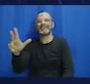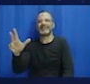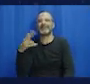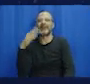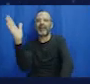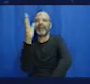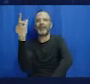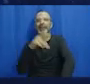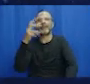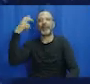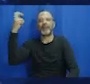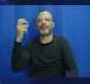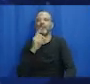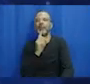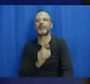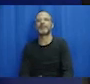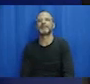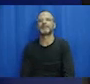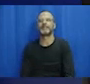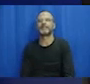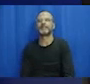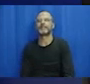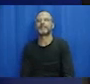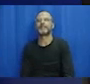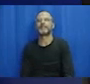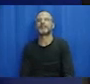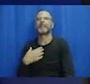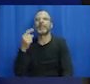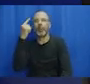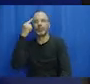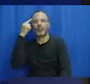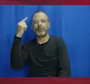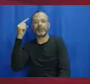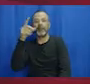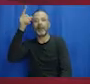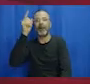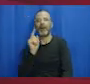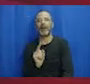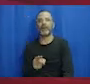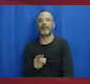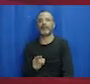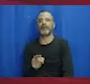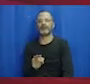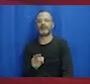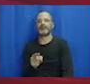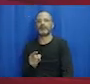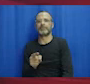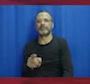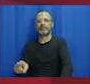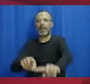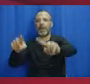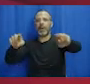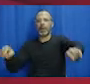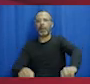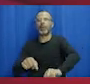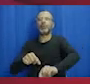الدولة تجاه الأقلية العربية. أنا حسب رأيي أنا حسب رأيي يعني يجب على الأطر